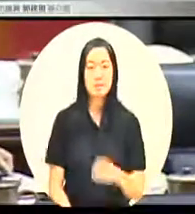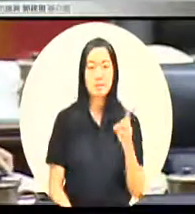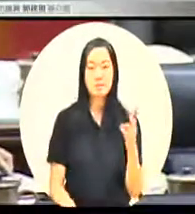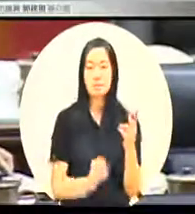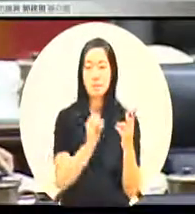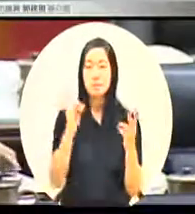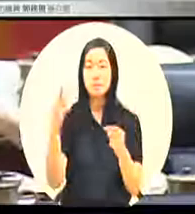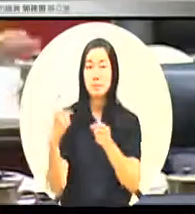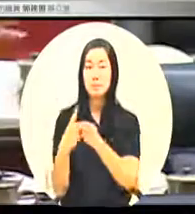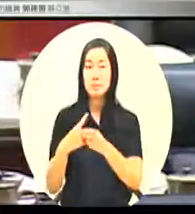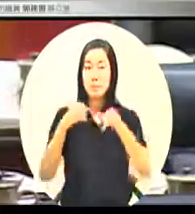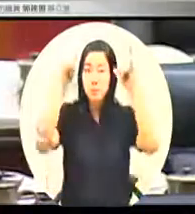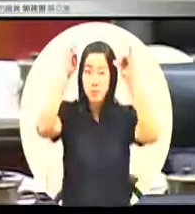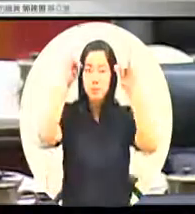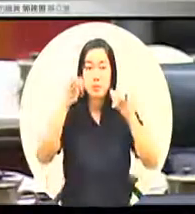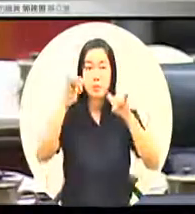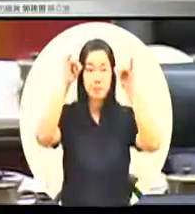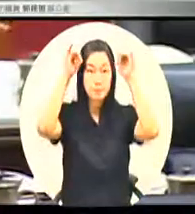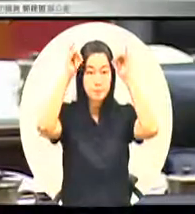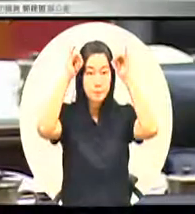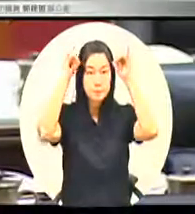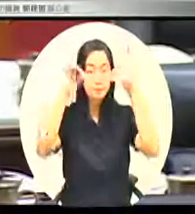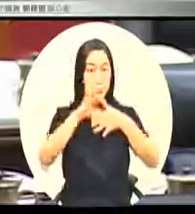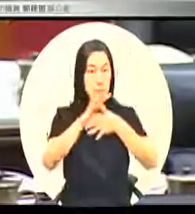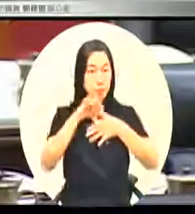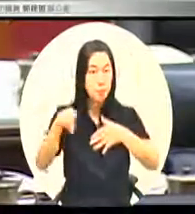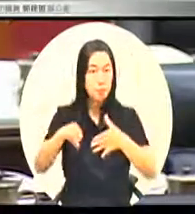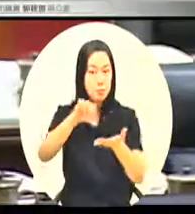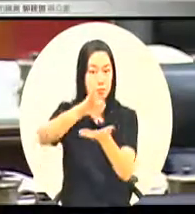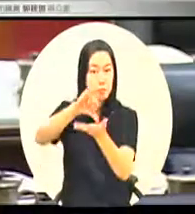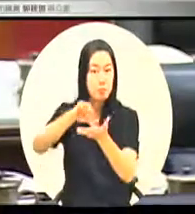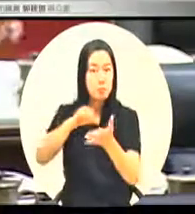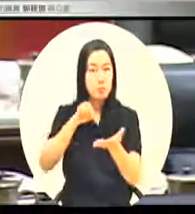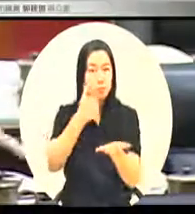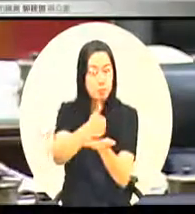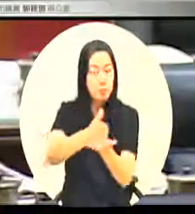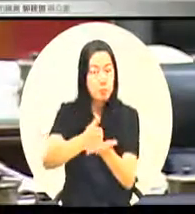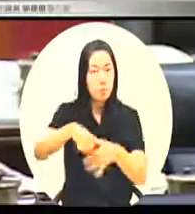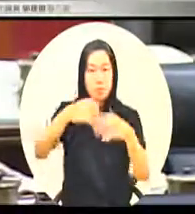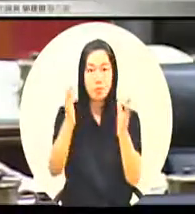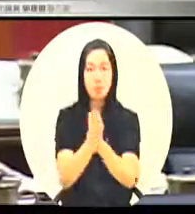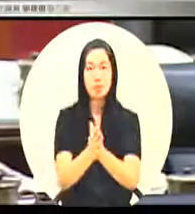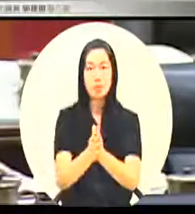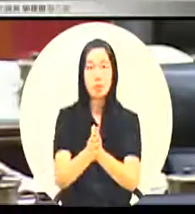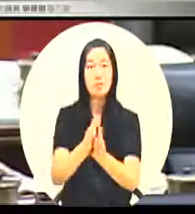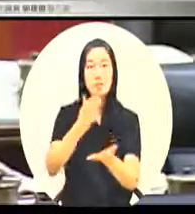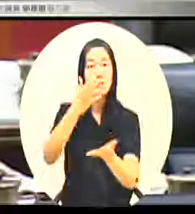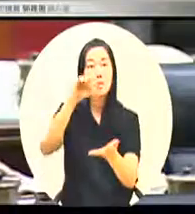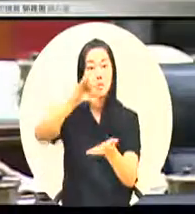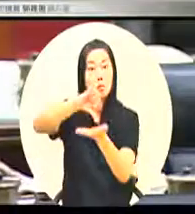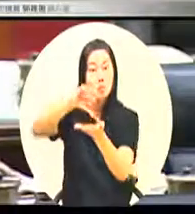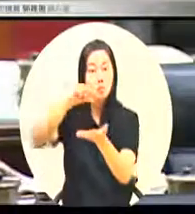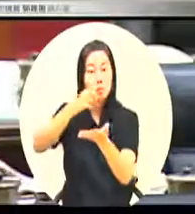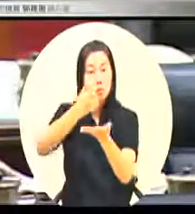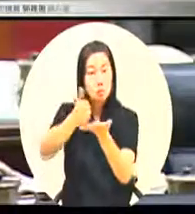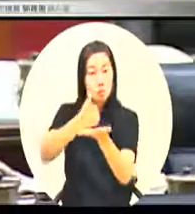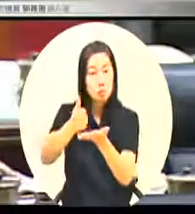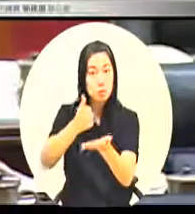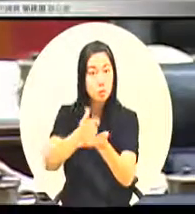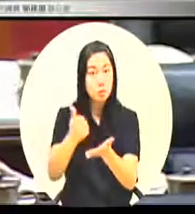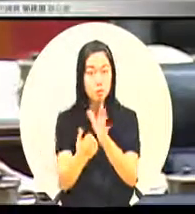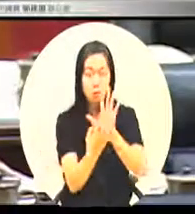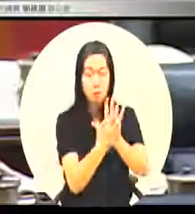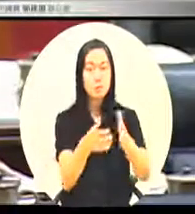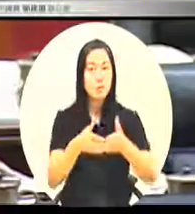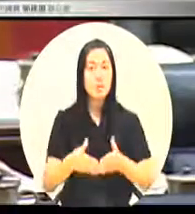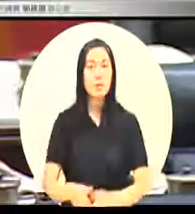于牛肉要求所有你生产牛肉要贩售都要有产销履历。在2001年